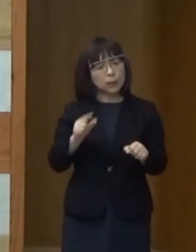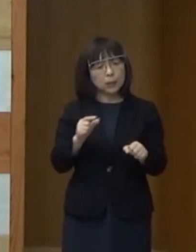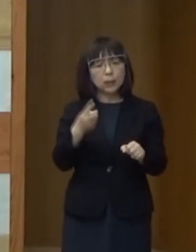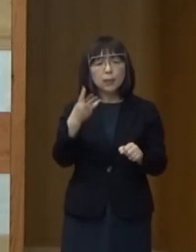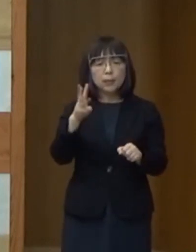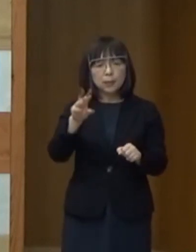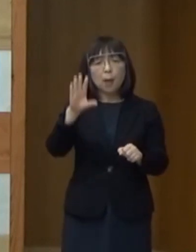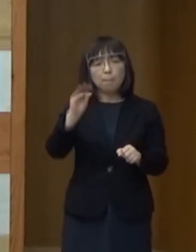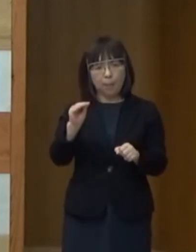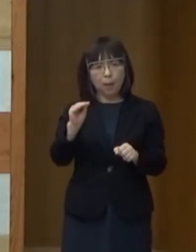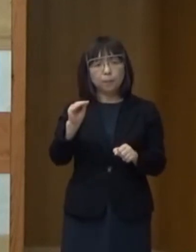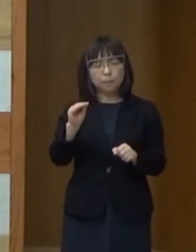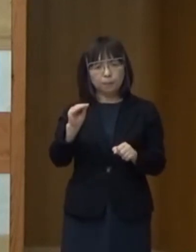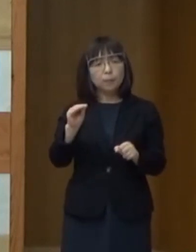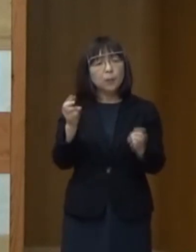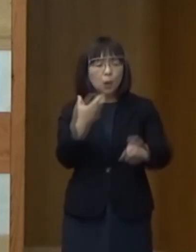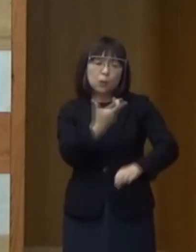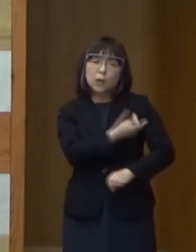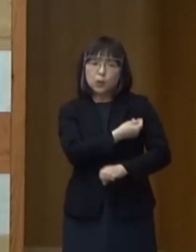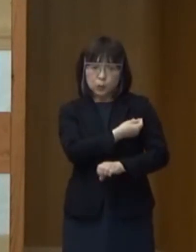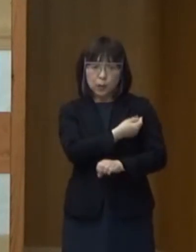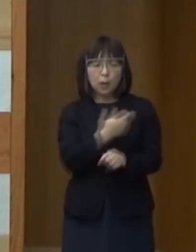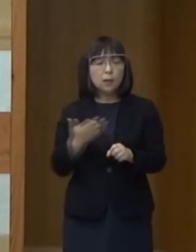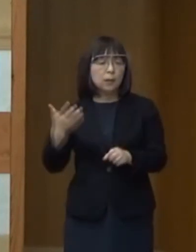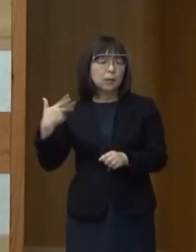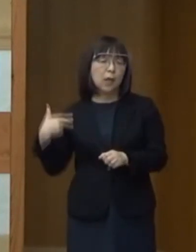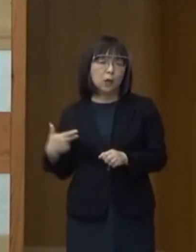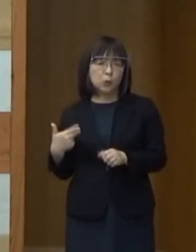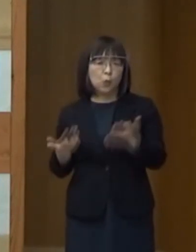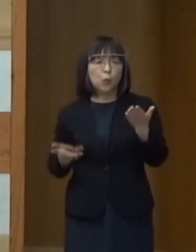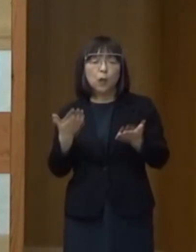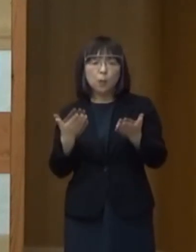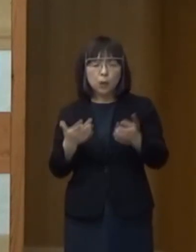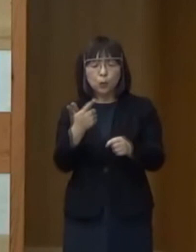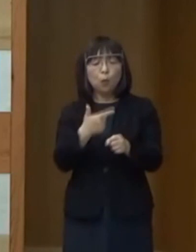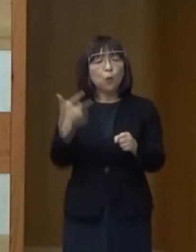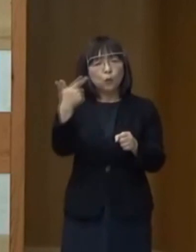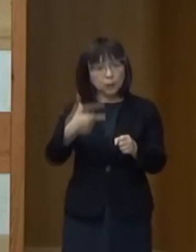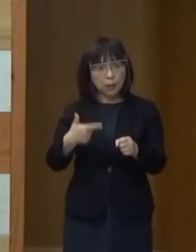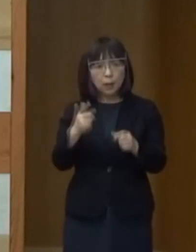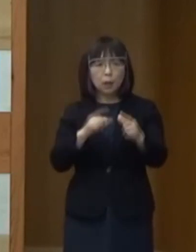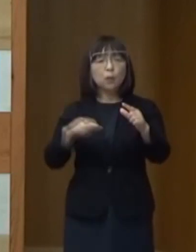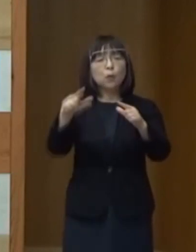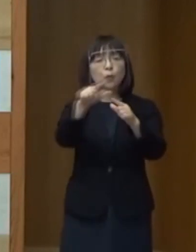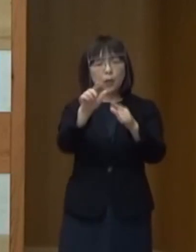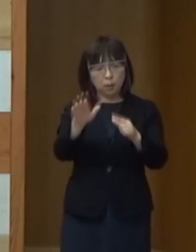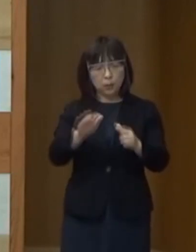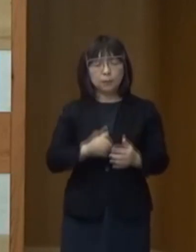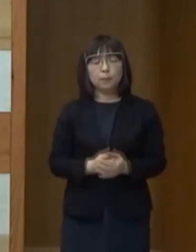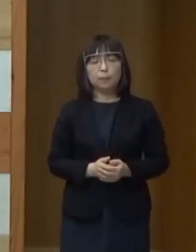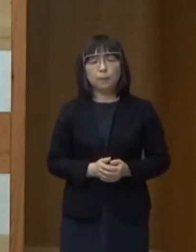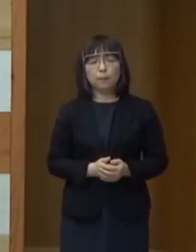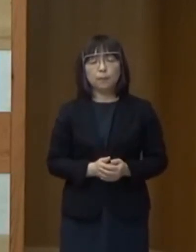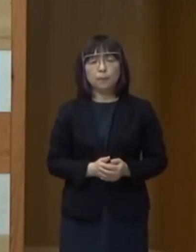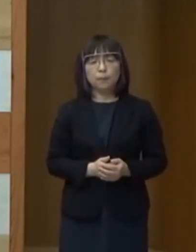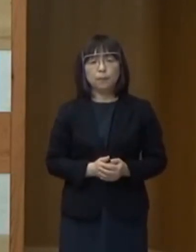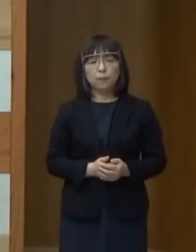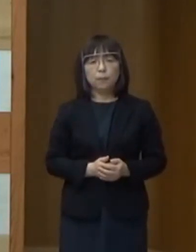万回となっておりまして、先週の2万4000回から約6000回増加をしている状況にあります